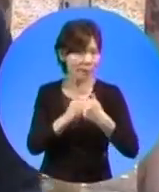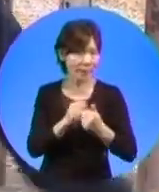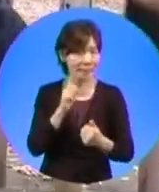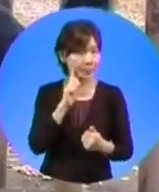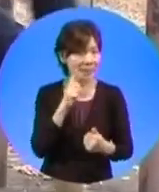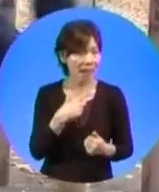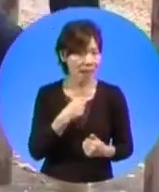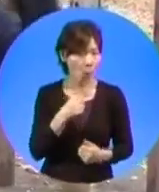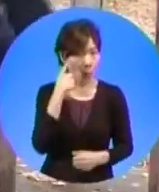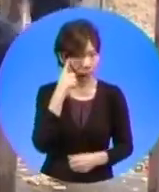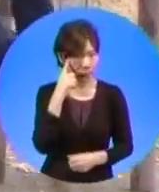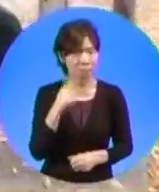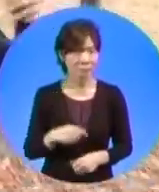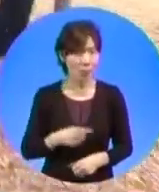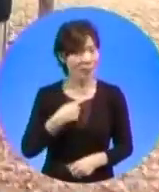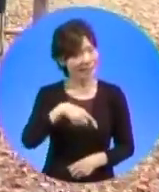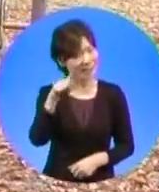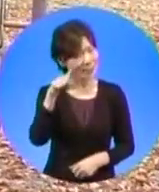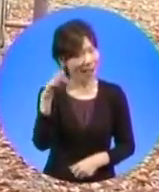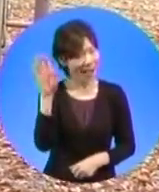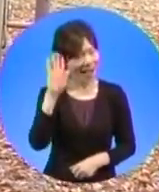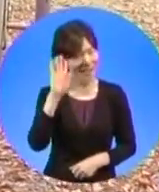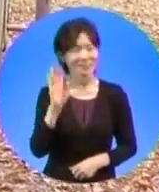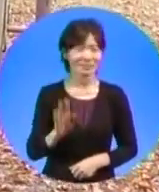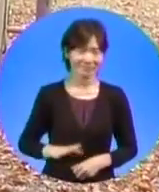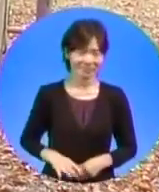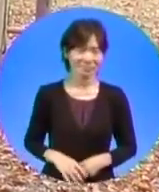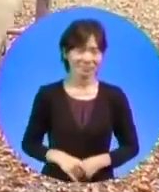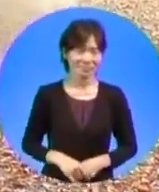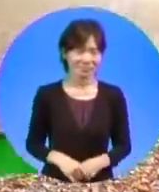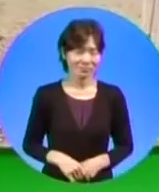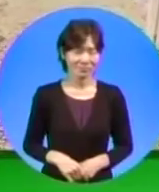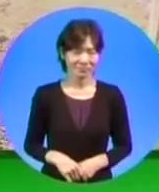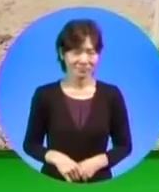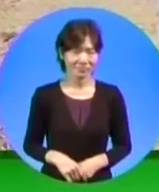います。では行ってきます。